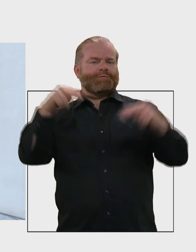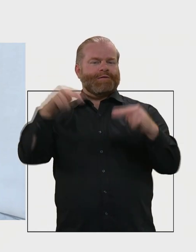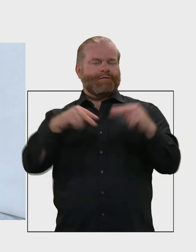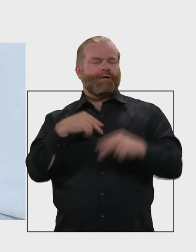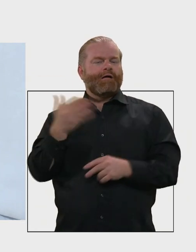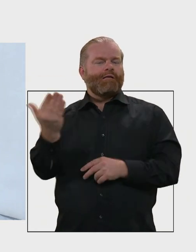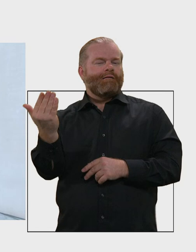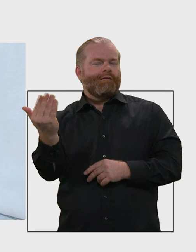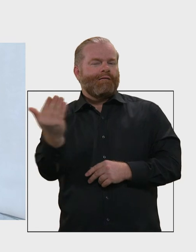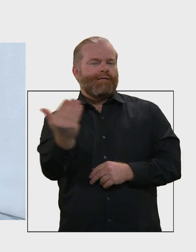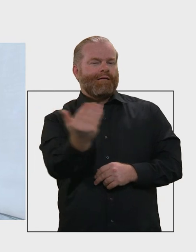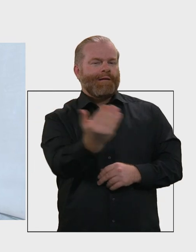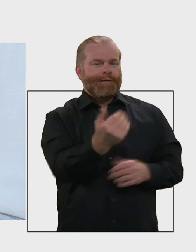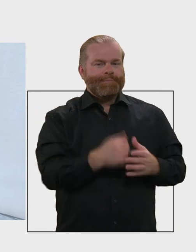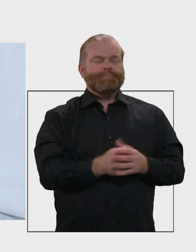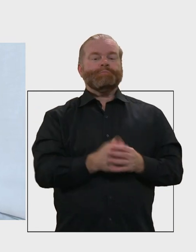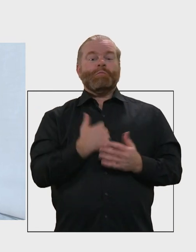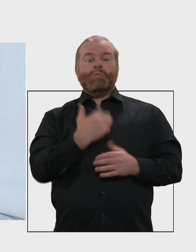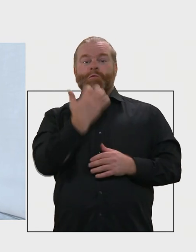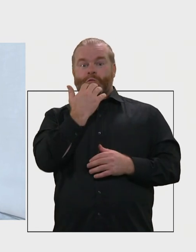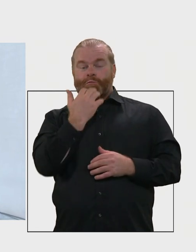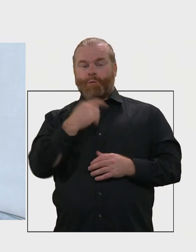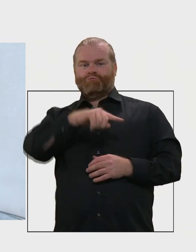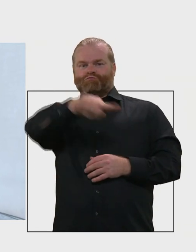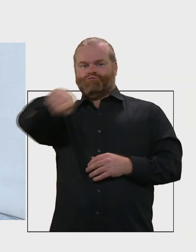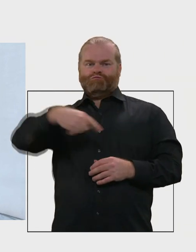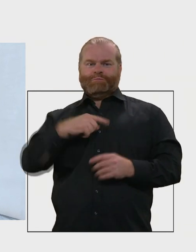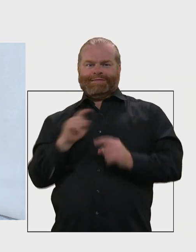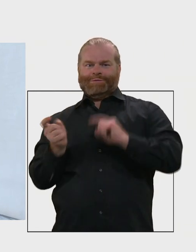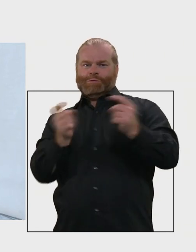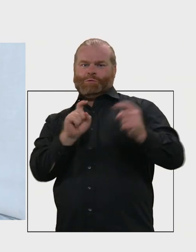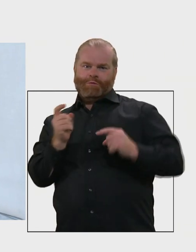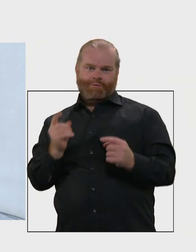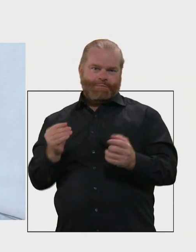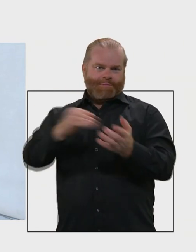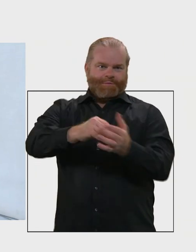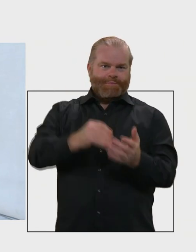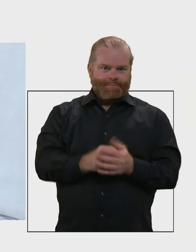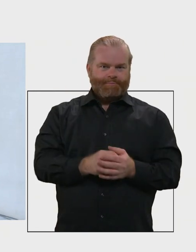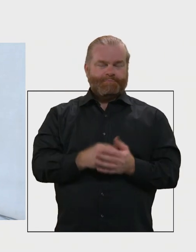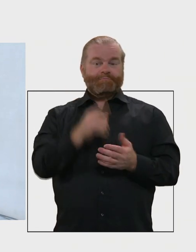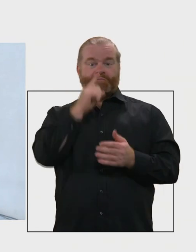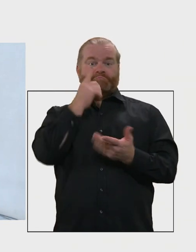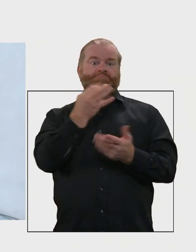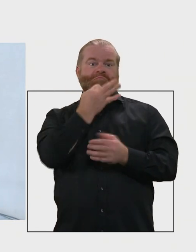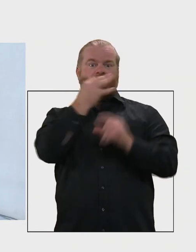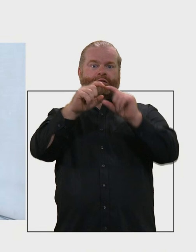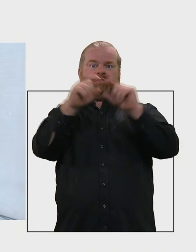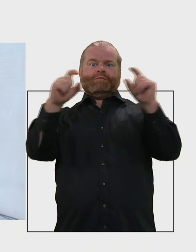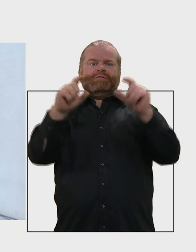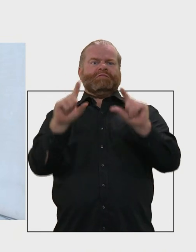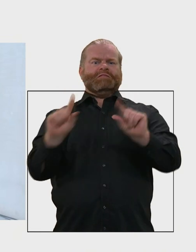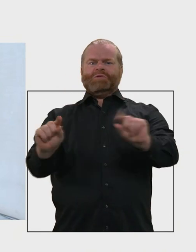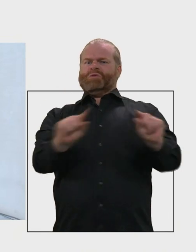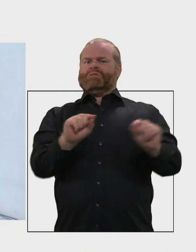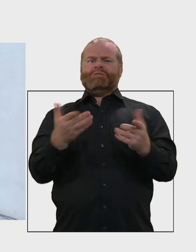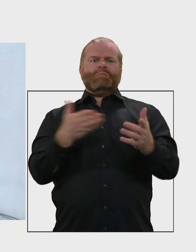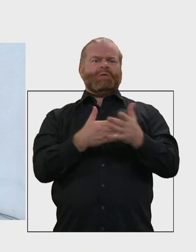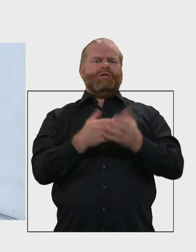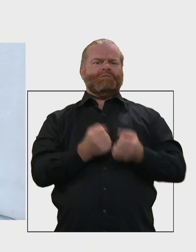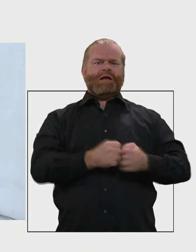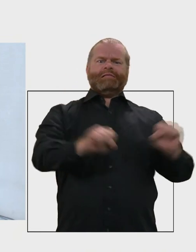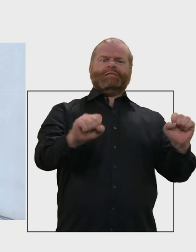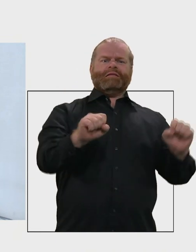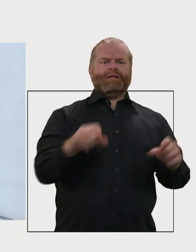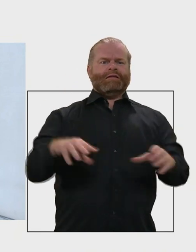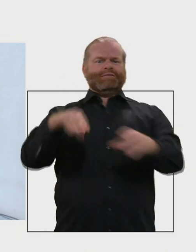Barrierefreiheit und Inklusion nicht nur in der Auseinandersetzung mit der Geschichte des Ortes, sondern insgesamt für das Humboldt-Forum im Berliner Schloss. Und